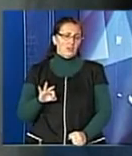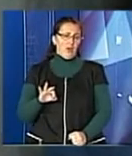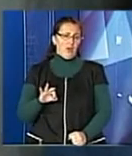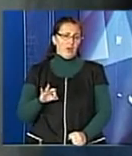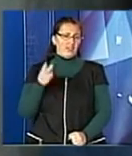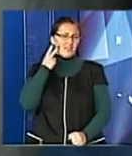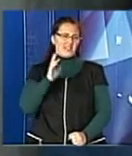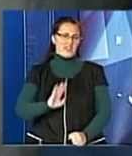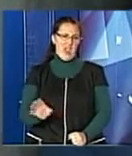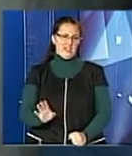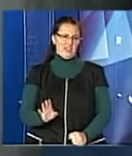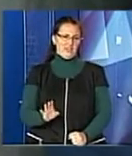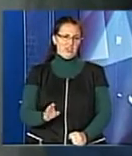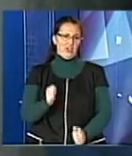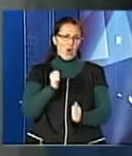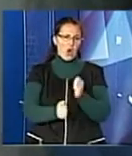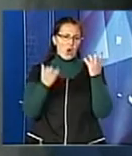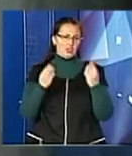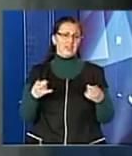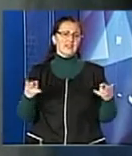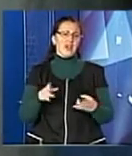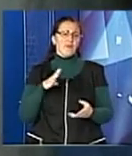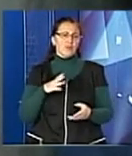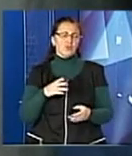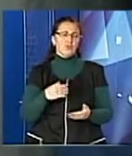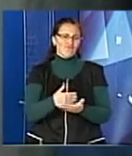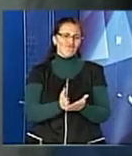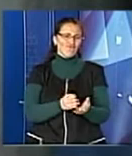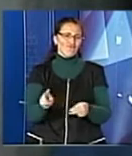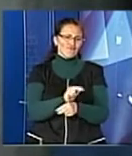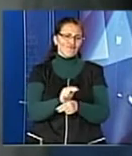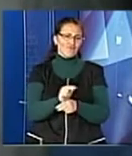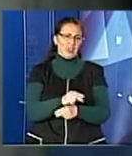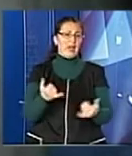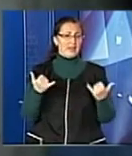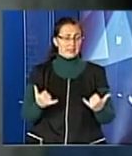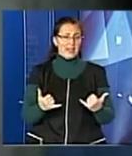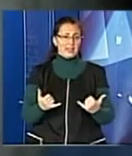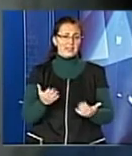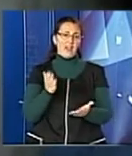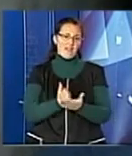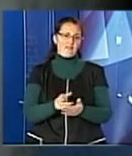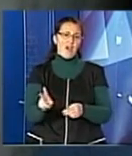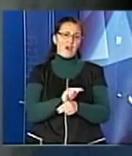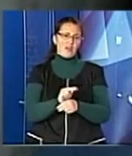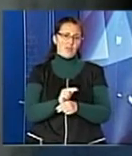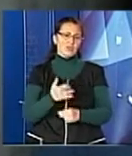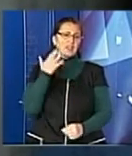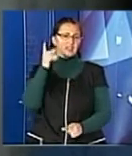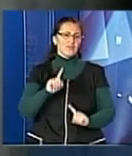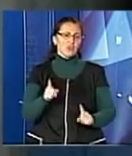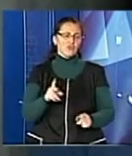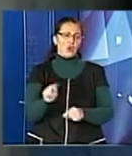не завжди, скажімо так. Тобто їх кожен день треба було обслуговувати. Ну, зараз на даний момент йде ремонт, надіємося на те, що